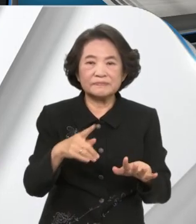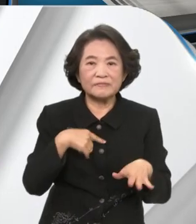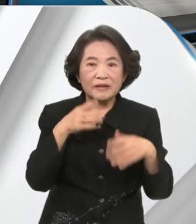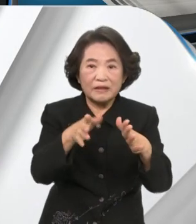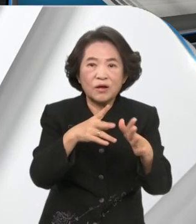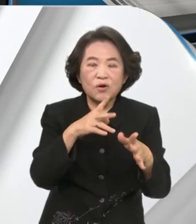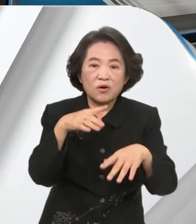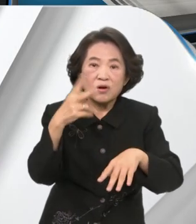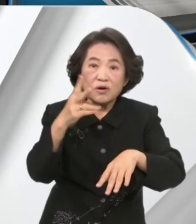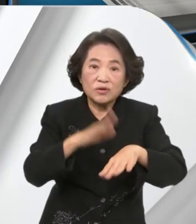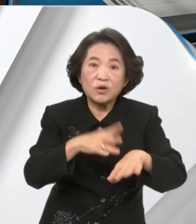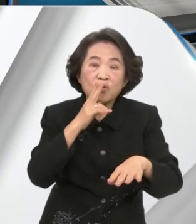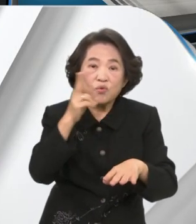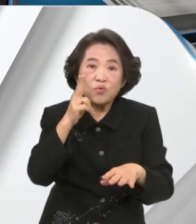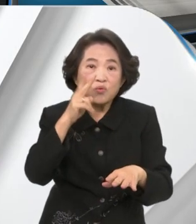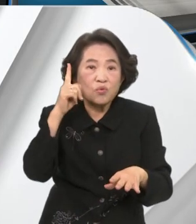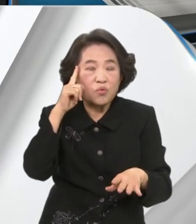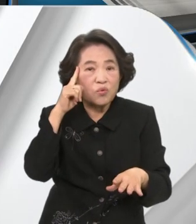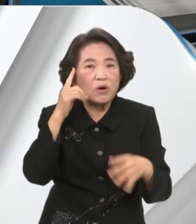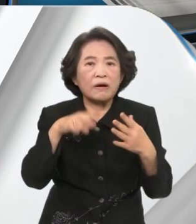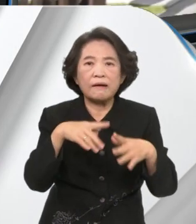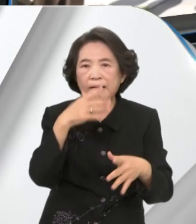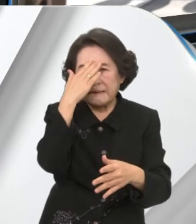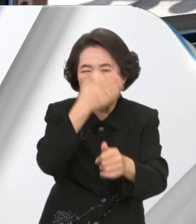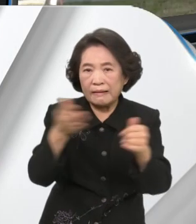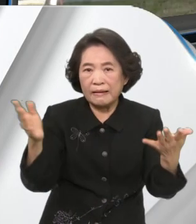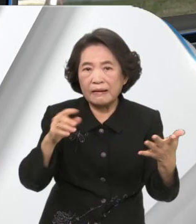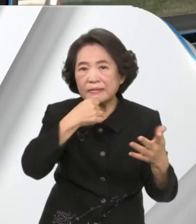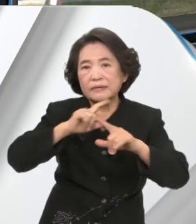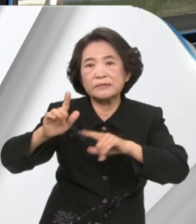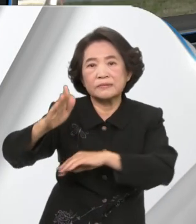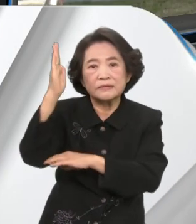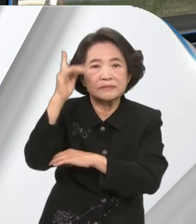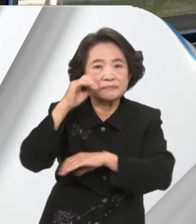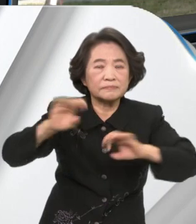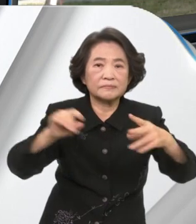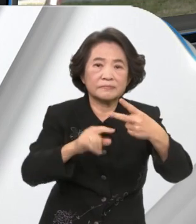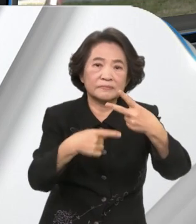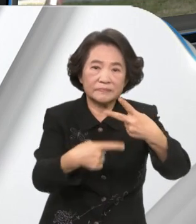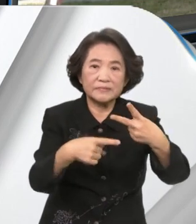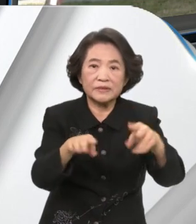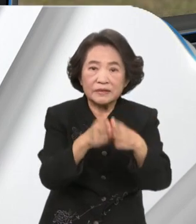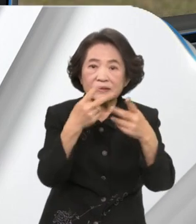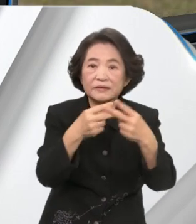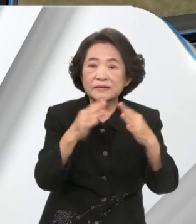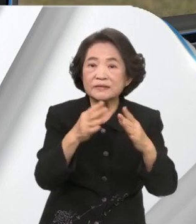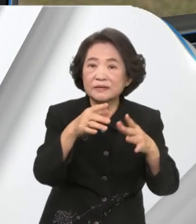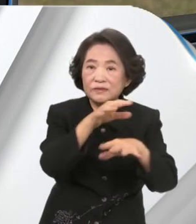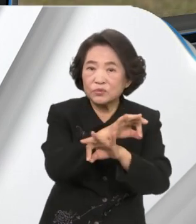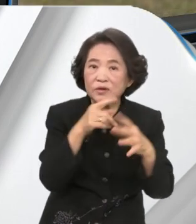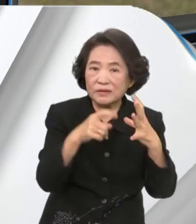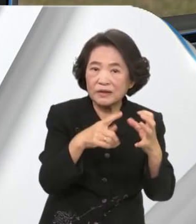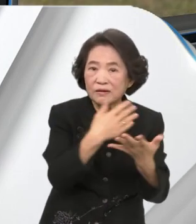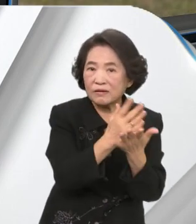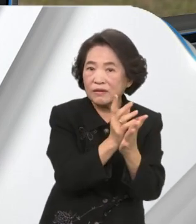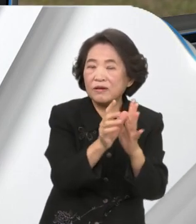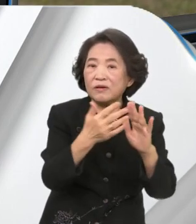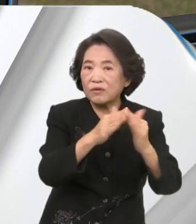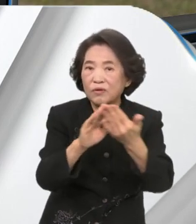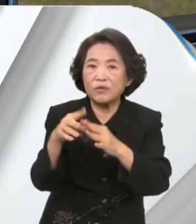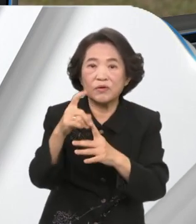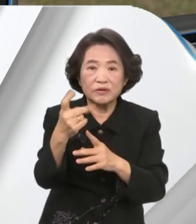比到爱减少艺术业的危害，推动县政府巩固对艺业处置意识，包含客家学堂等新活动推